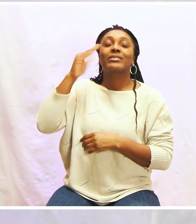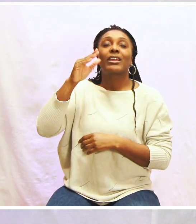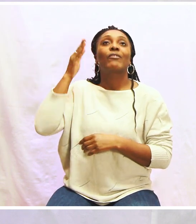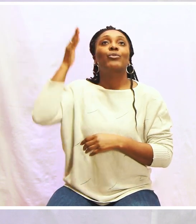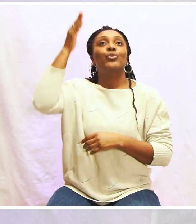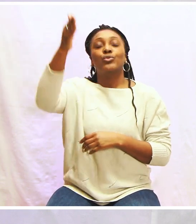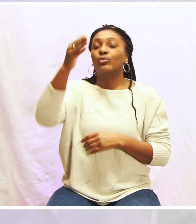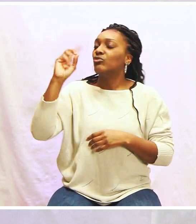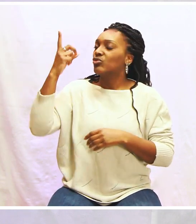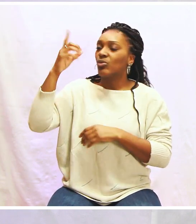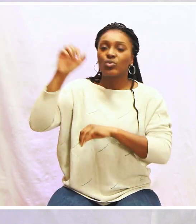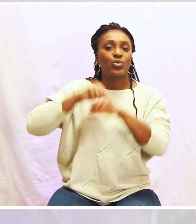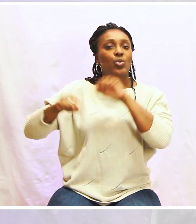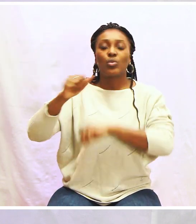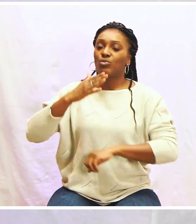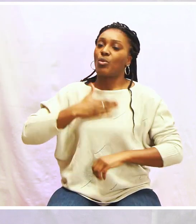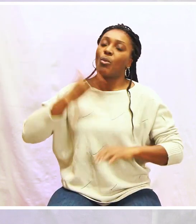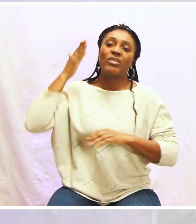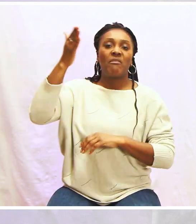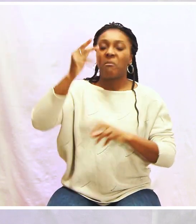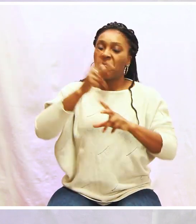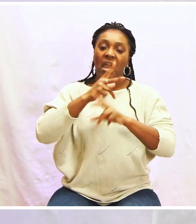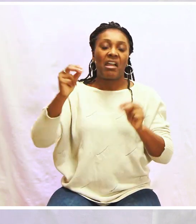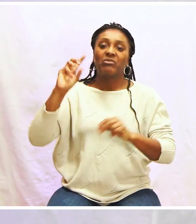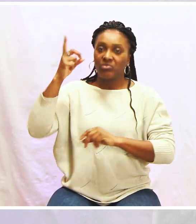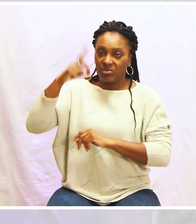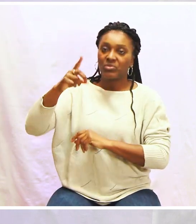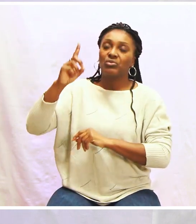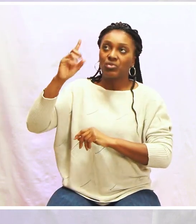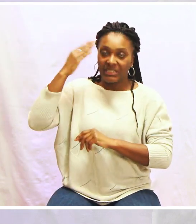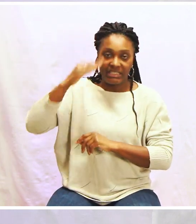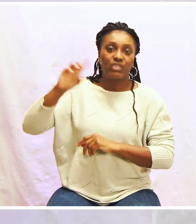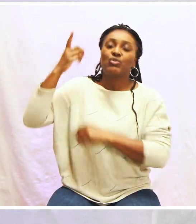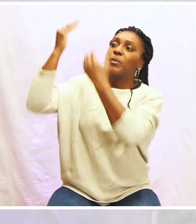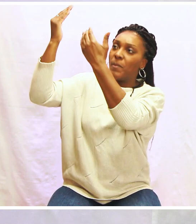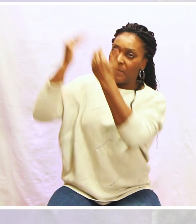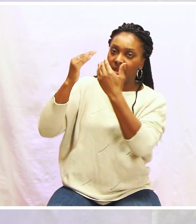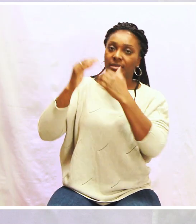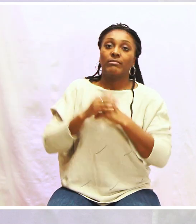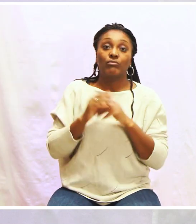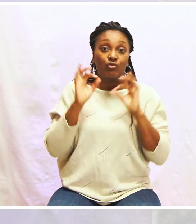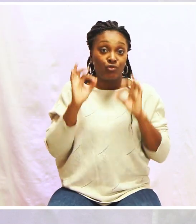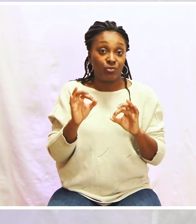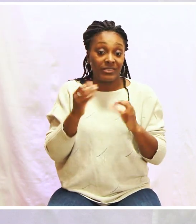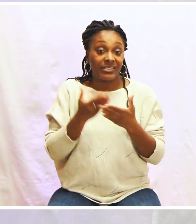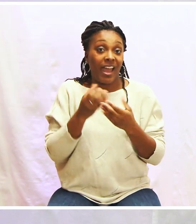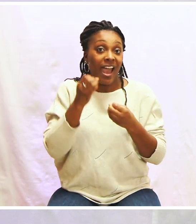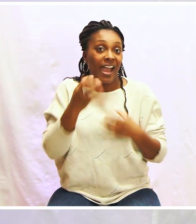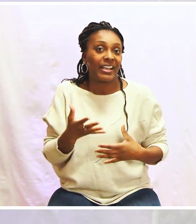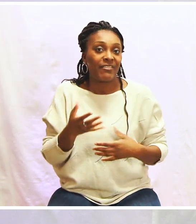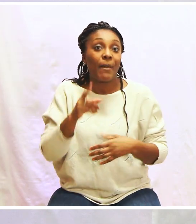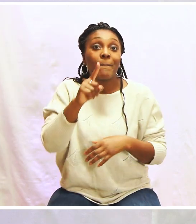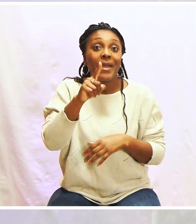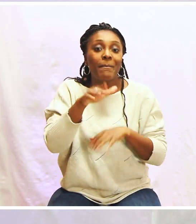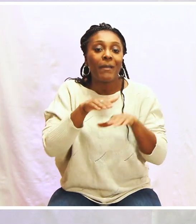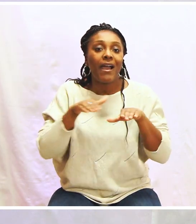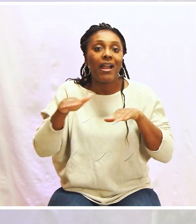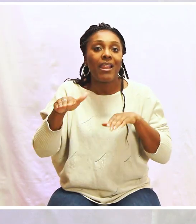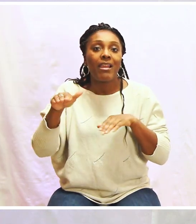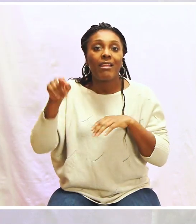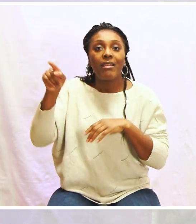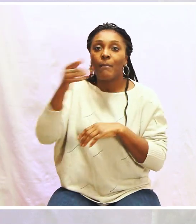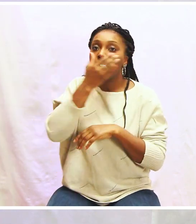entre les mains de Dieu et je serai béni à l'arrivée ». Et c'est ce qui est en train d'arriver. Sauf que, entre-temps, eh bien, Laban a pris